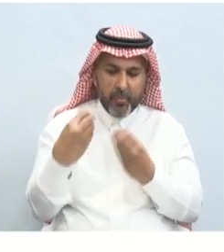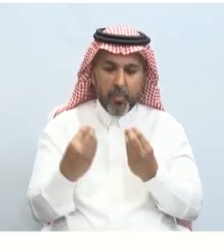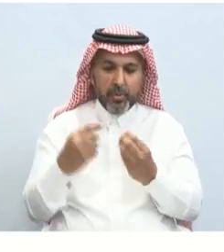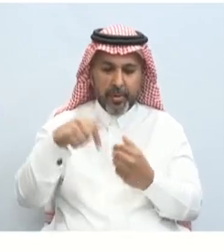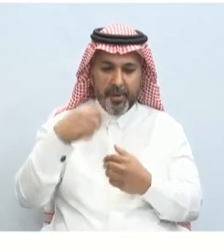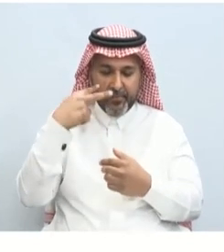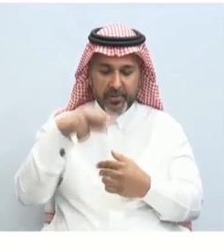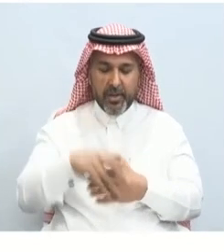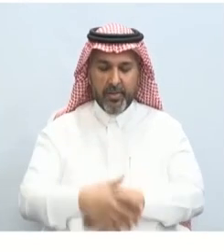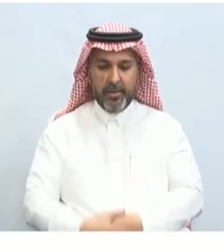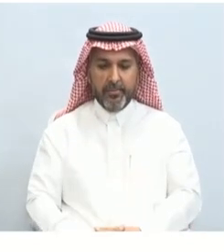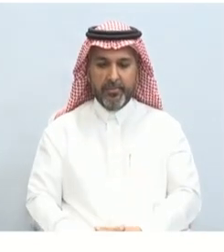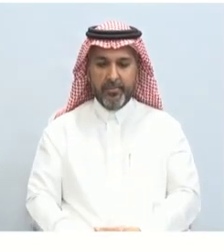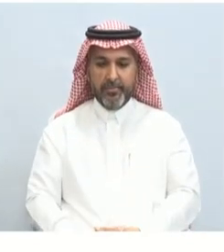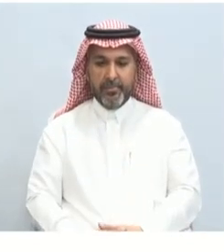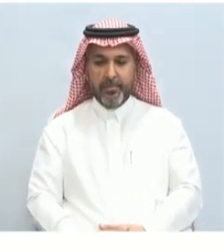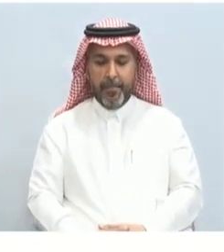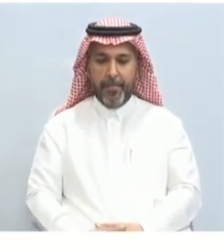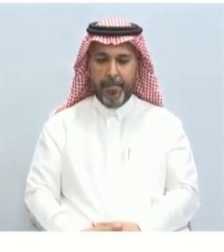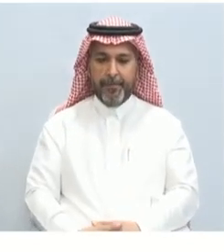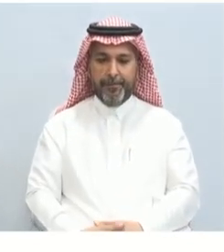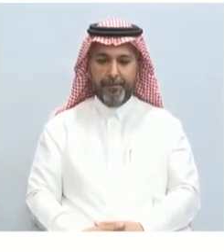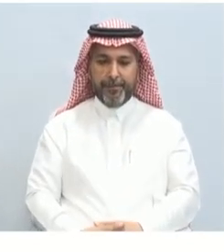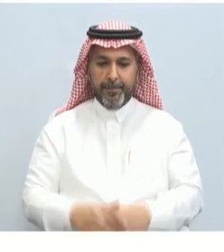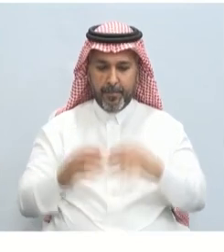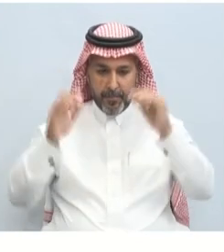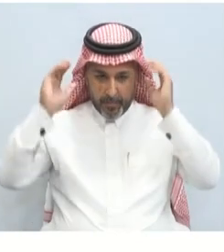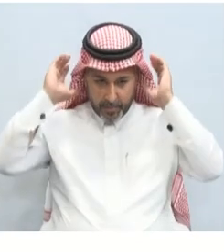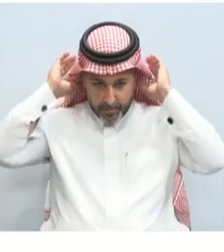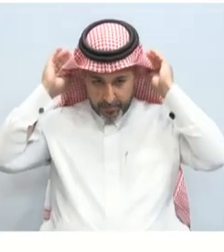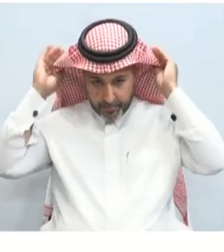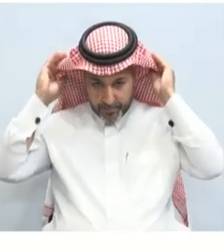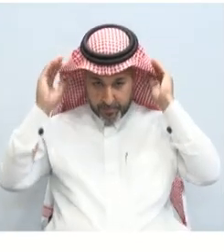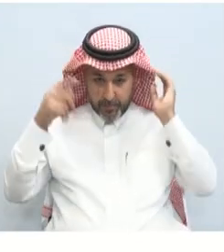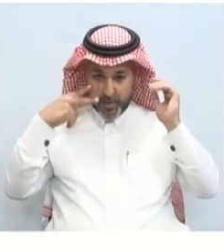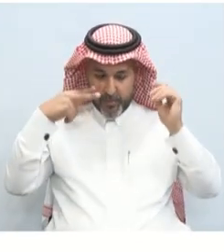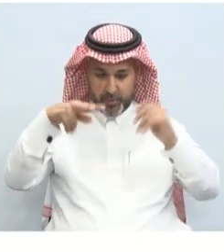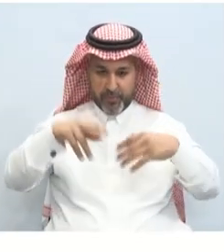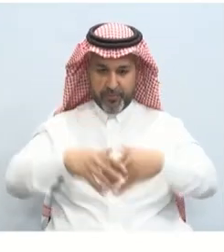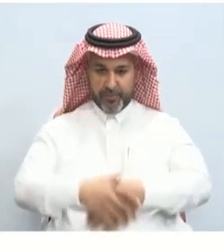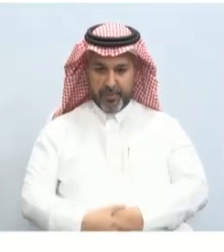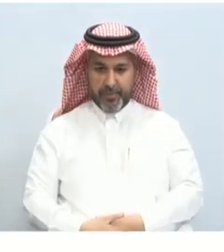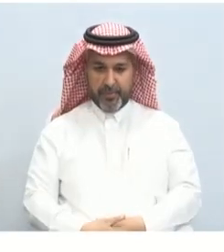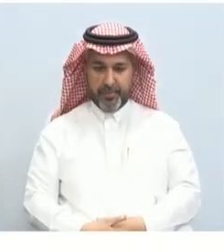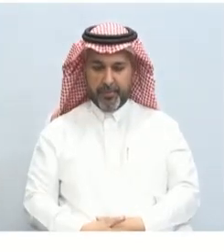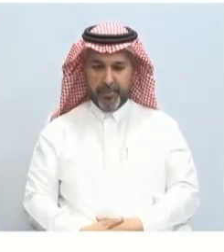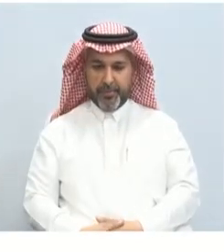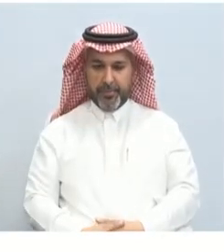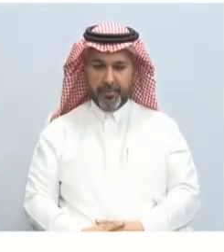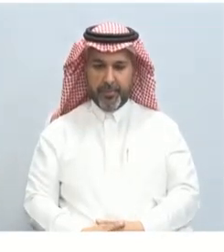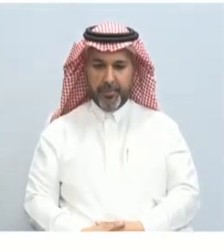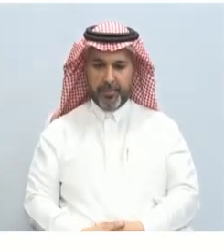المباشر الان اعزائي الطلاب دعونا ننتقل الى